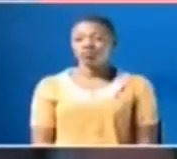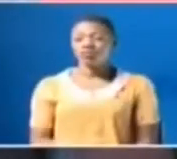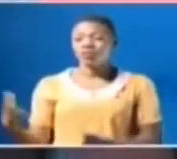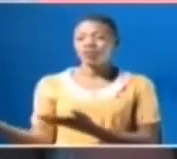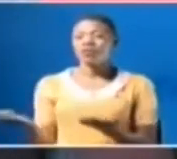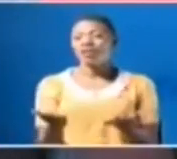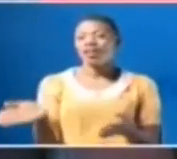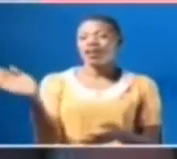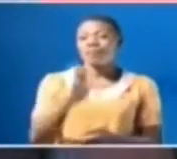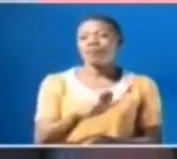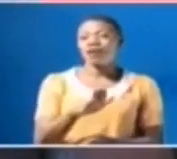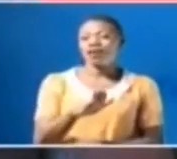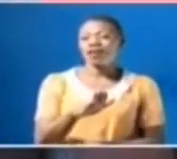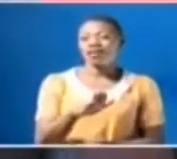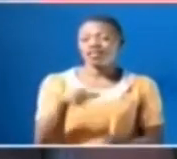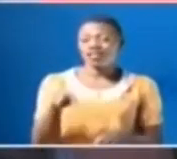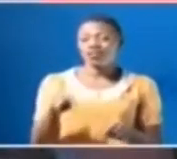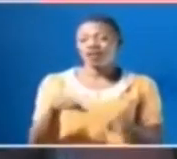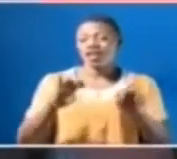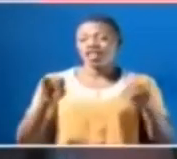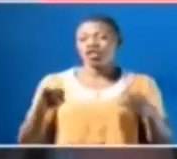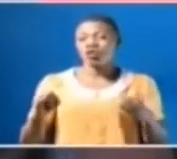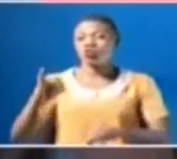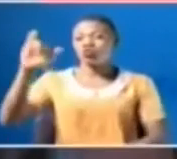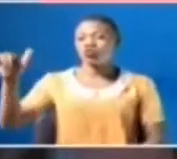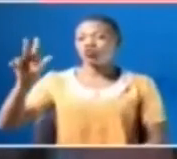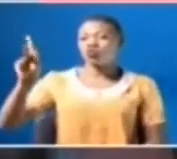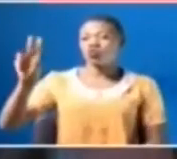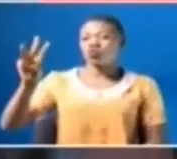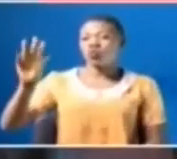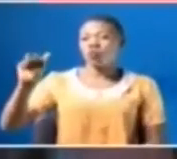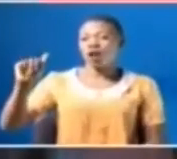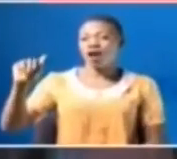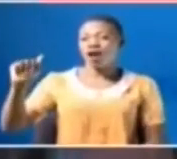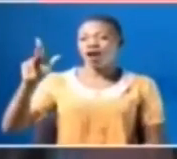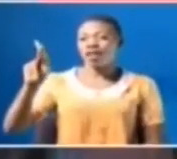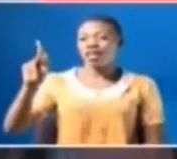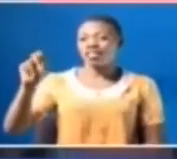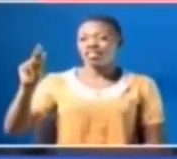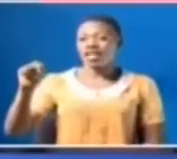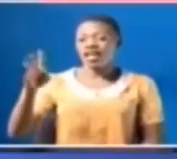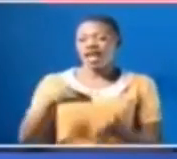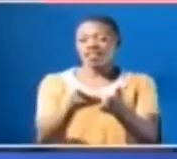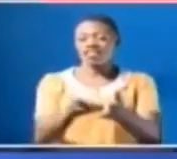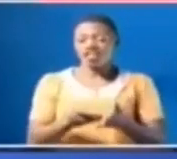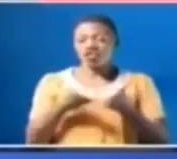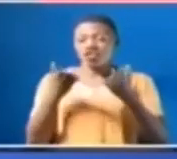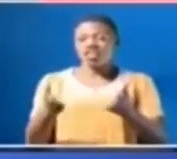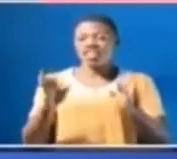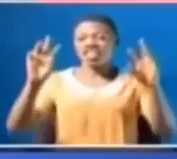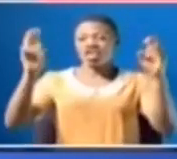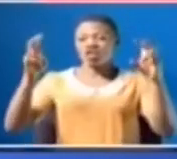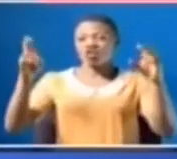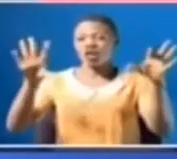Karibu tena mtazamaji, hizi ni taarifa za jukwaa la KTN na hapa mdahalo ni kuhusiana na swala la